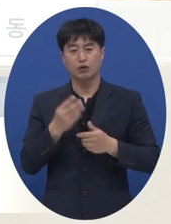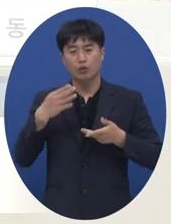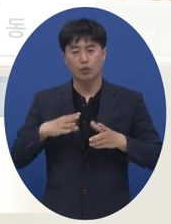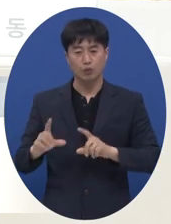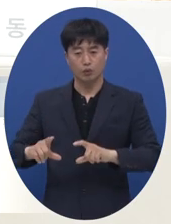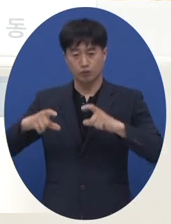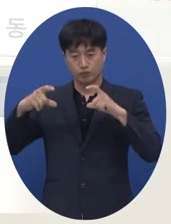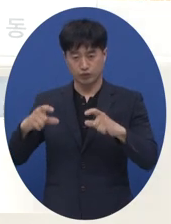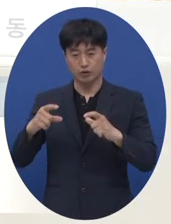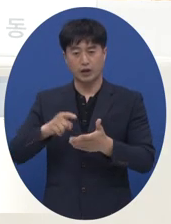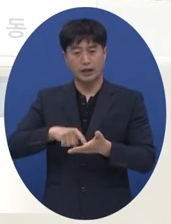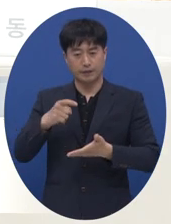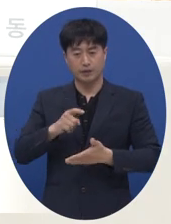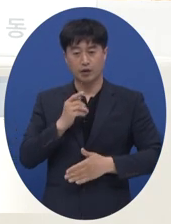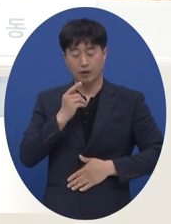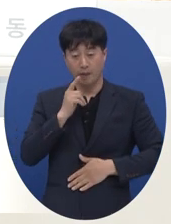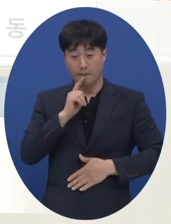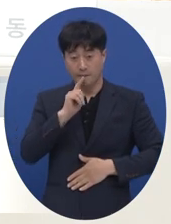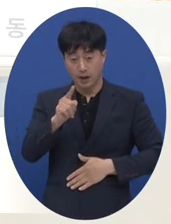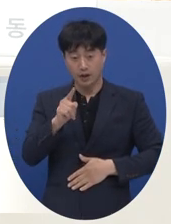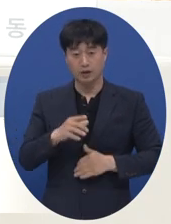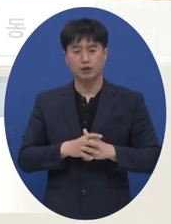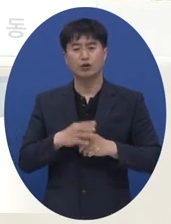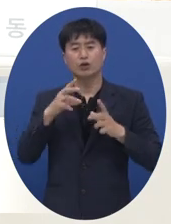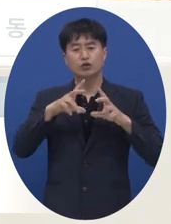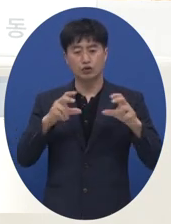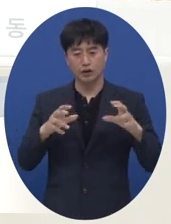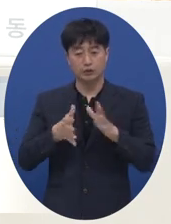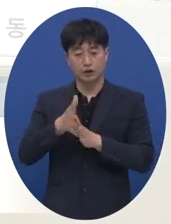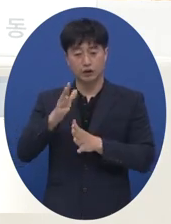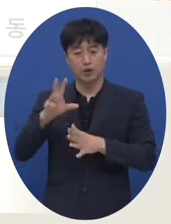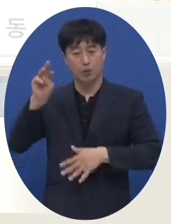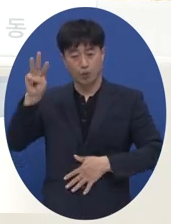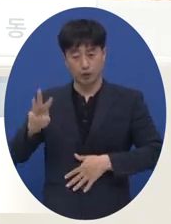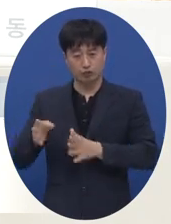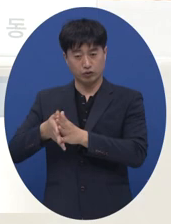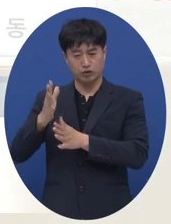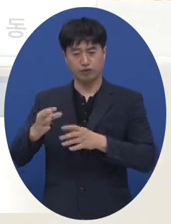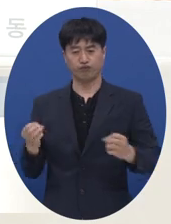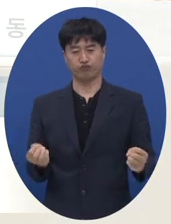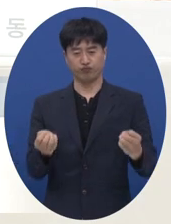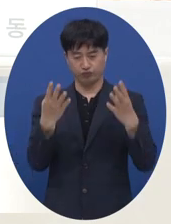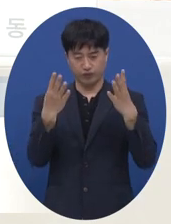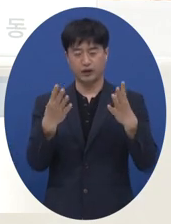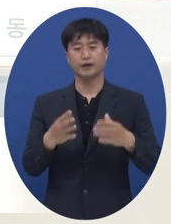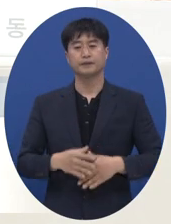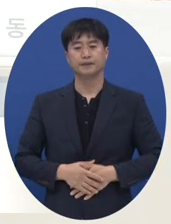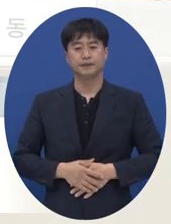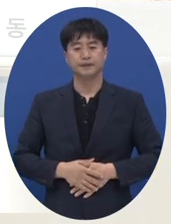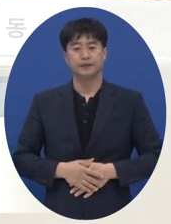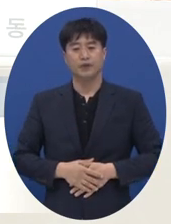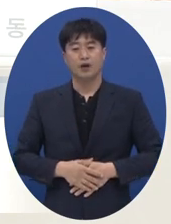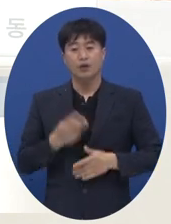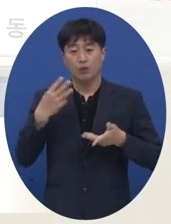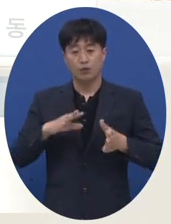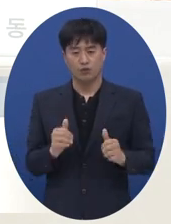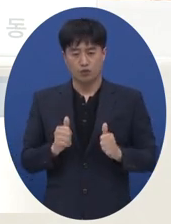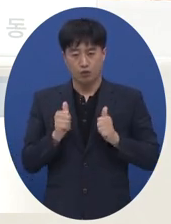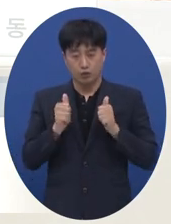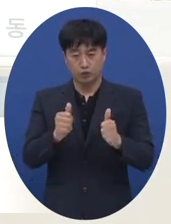경기도의 동부권 핵심이라고 할수 있는 성남시와 광주시의 경사가 생긴 것 같습니다. 우리